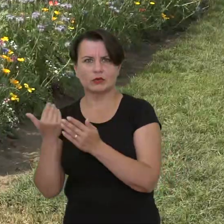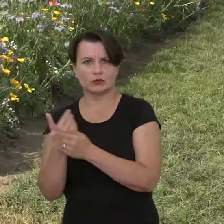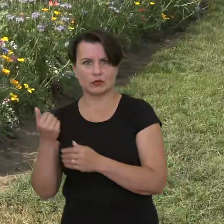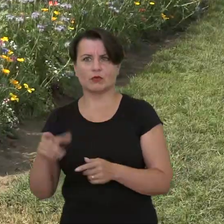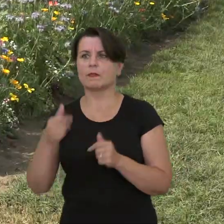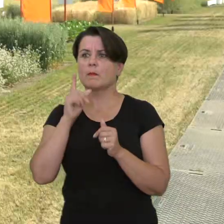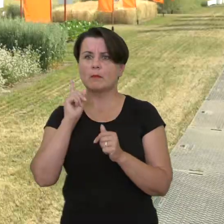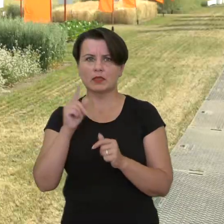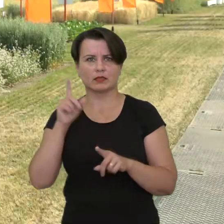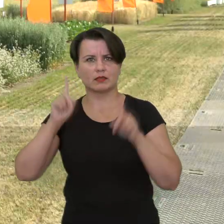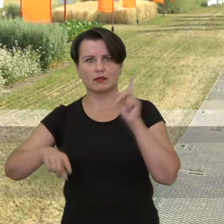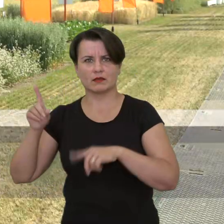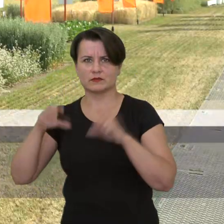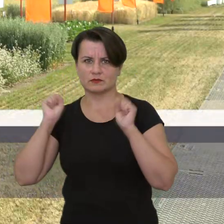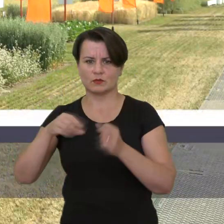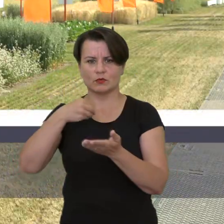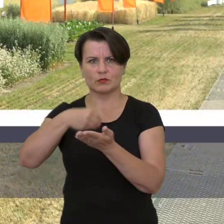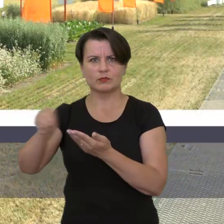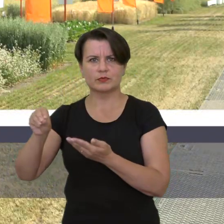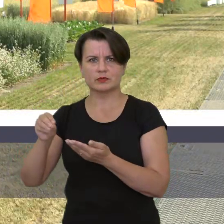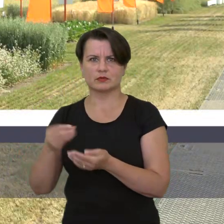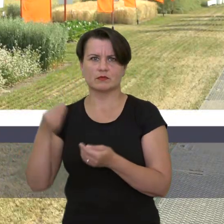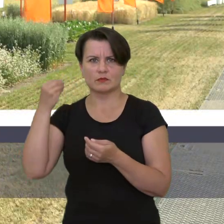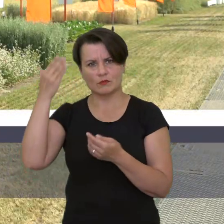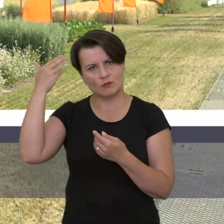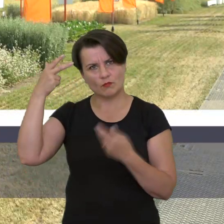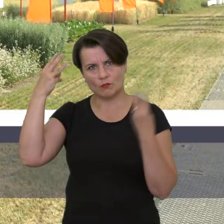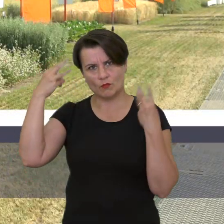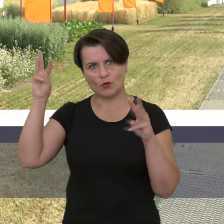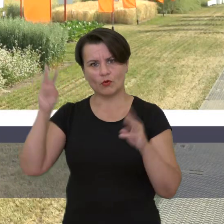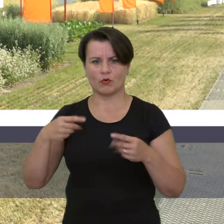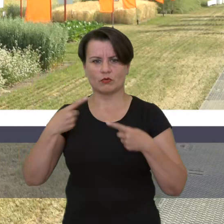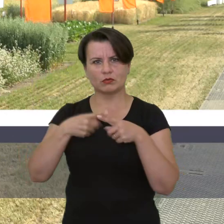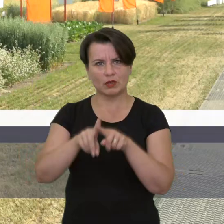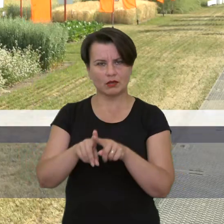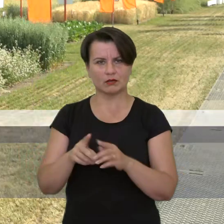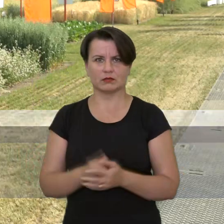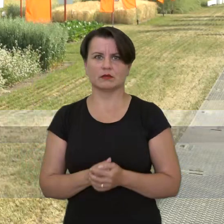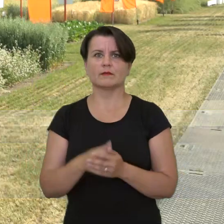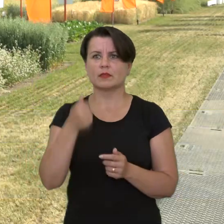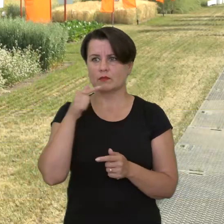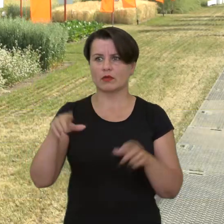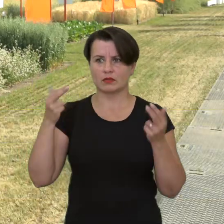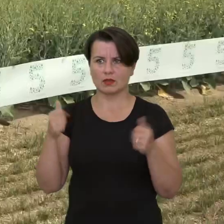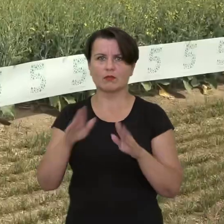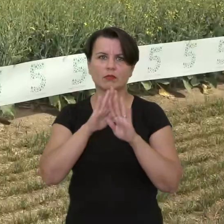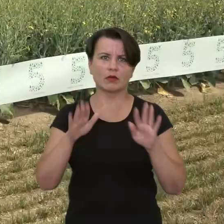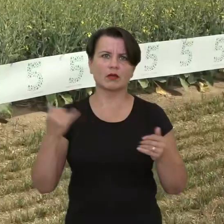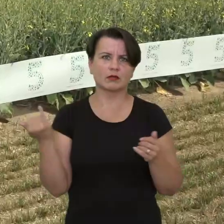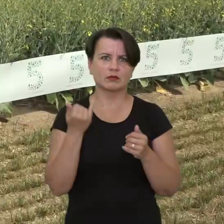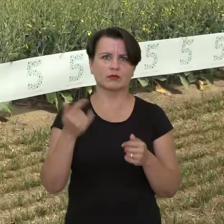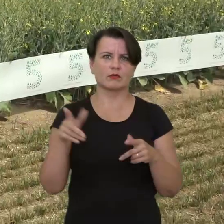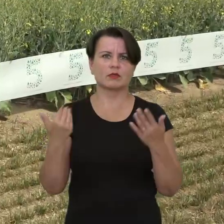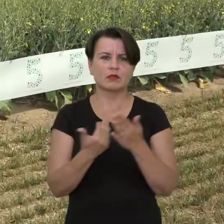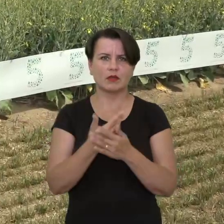moderniausią techniką. Paroda tikrai yra naudinga ūkininkam, jie tikrai ras visokių galimybių nuo naujausios technikos. Taip pat